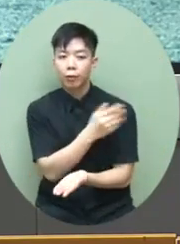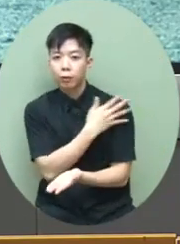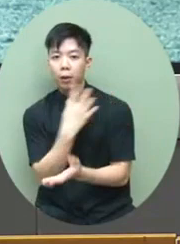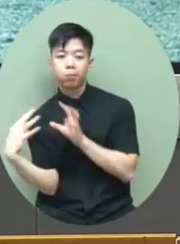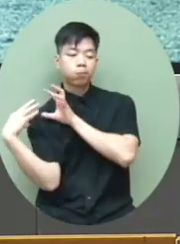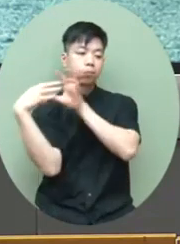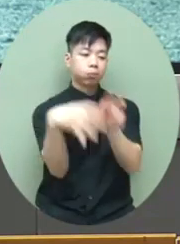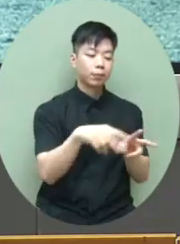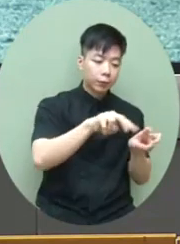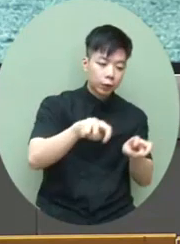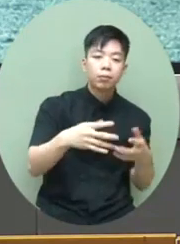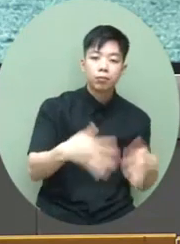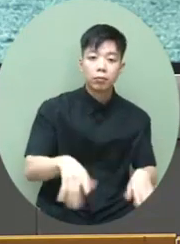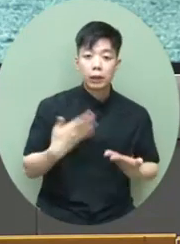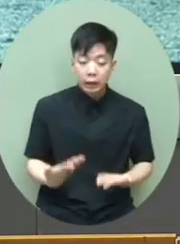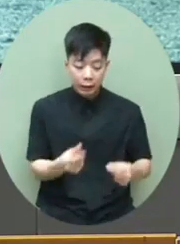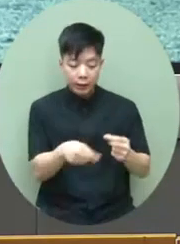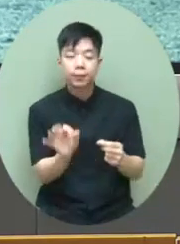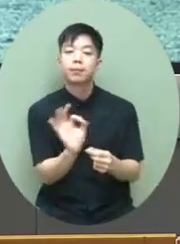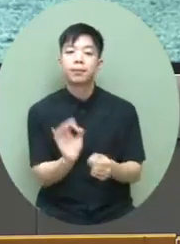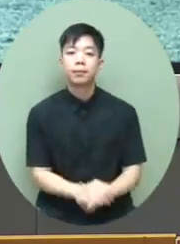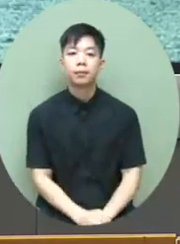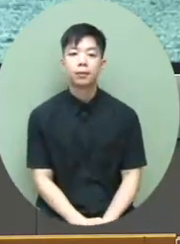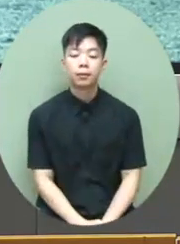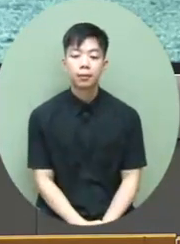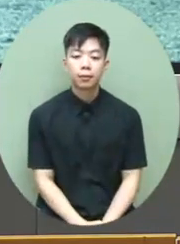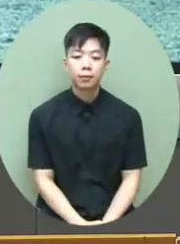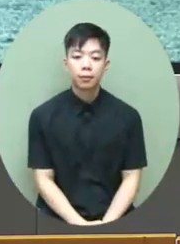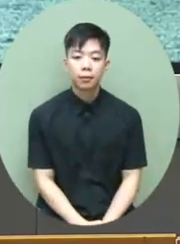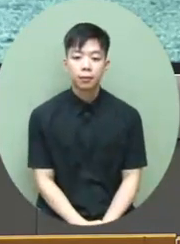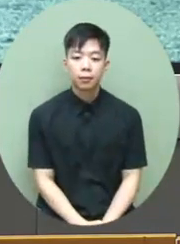知道那個情況的。那